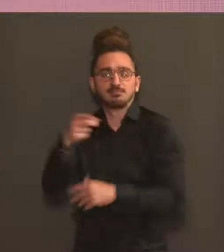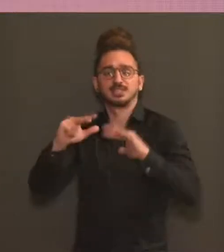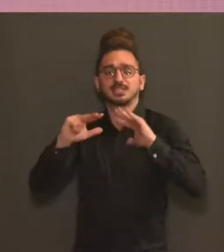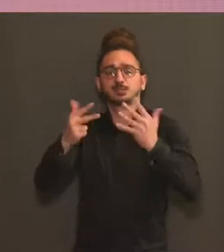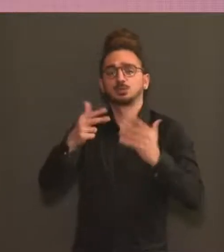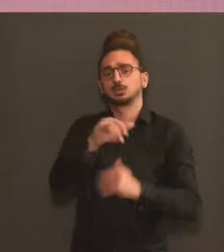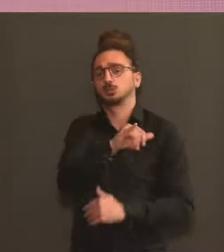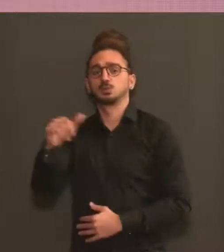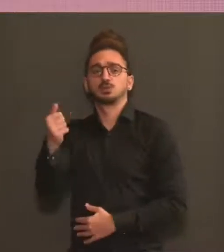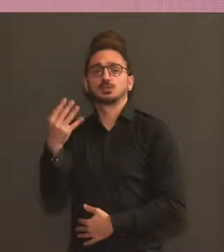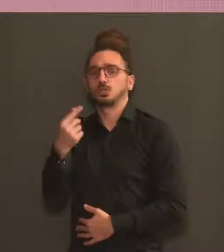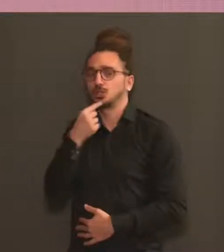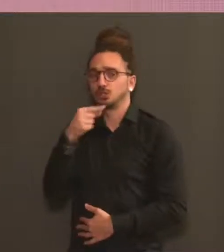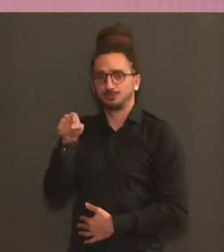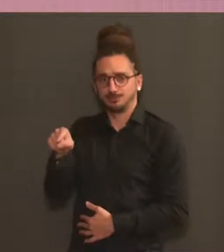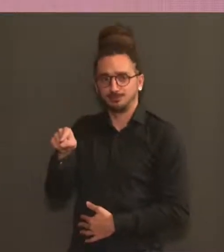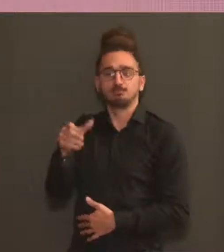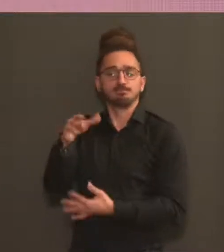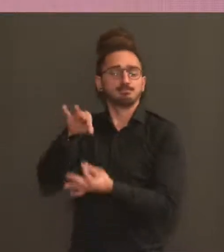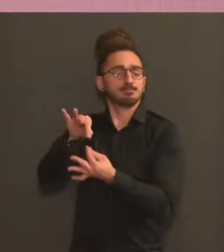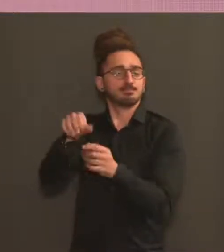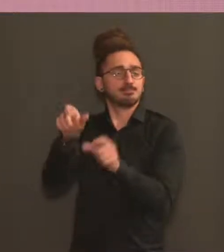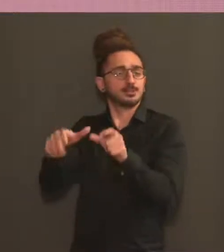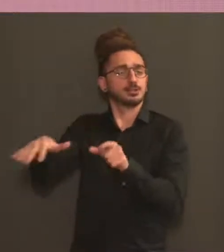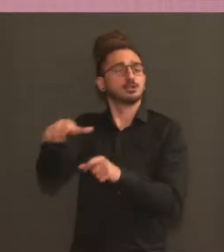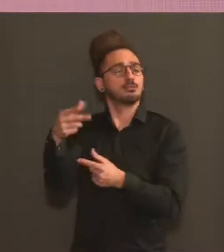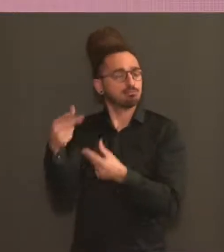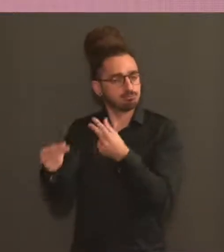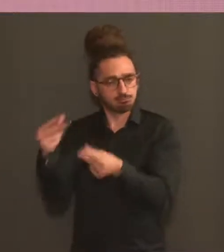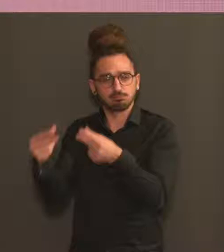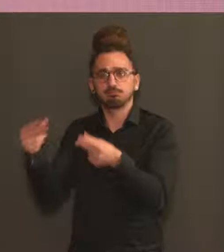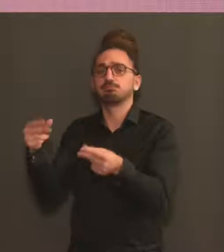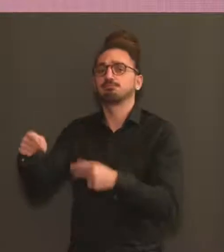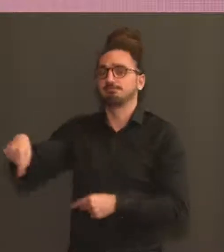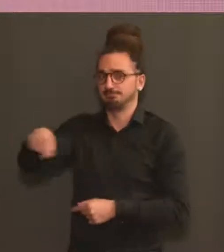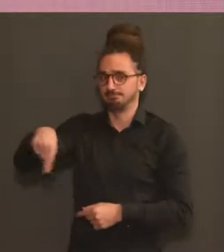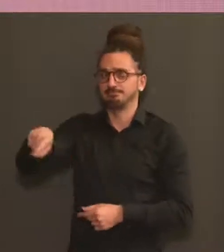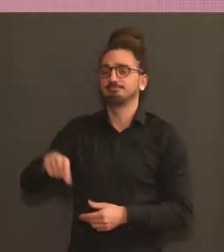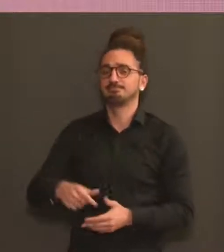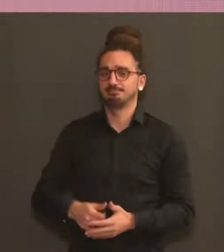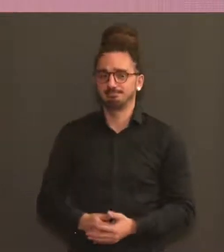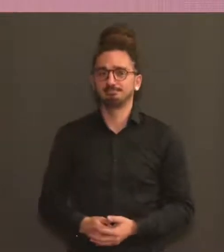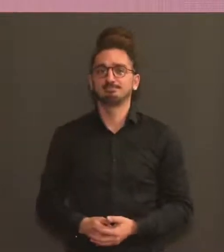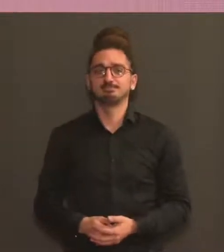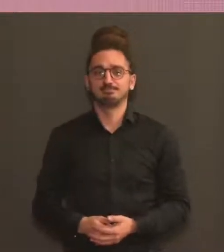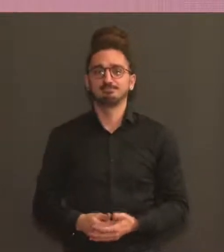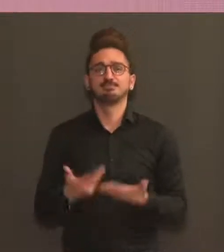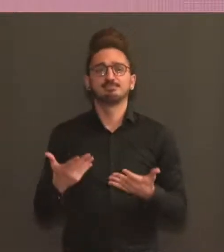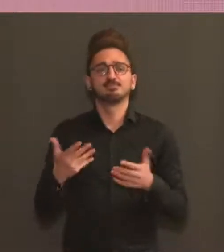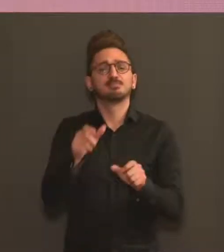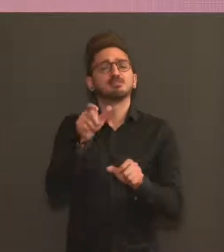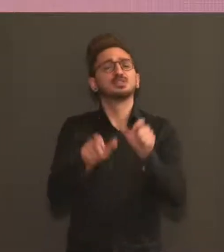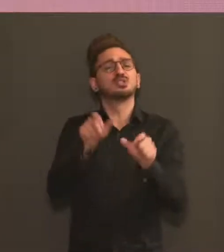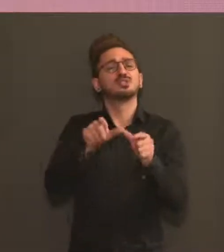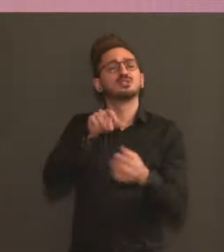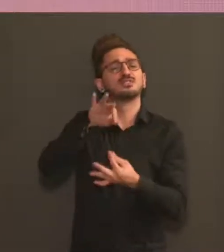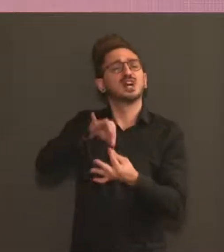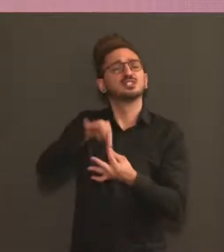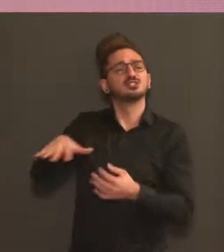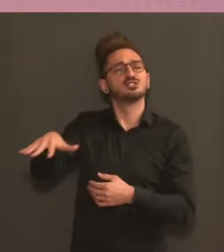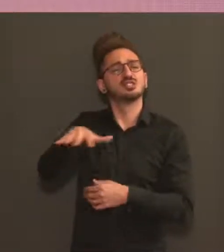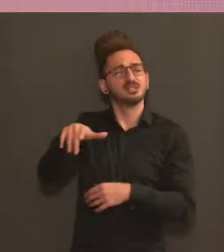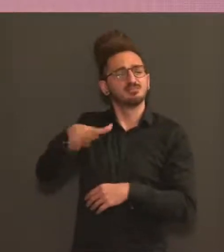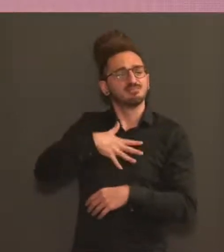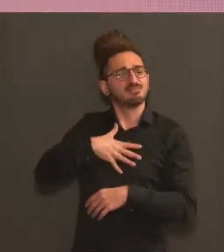Au sujet de ces personnes souffrant de pathologies chroniques, nous souhaitons ici clarifier un point qui semble